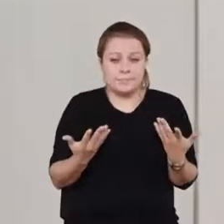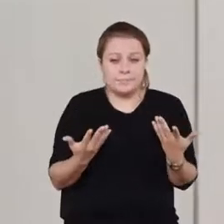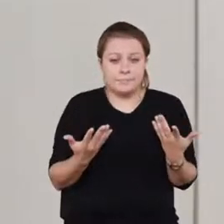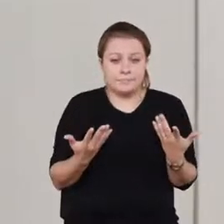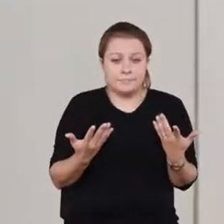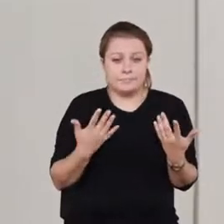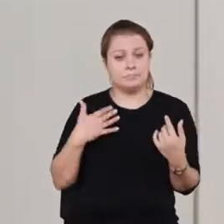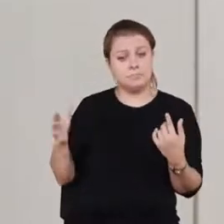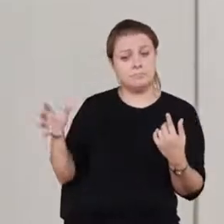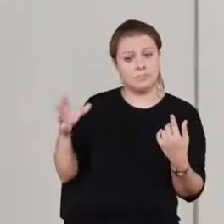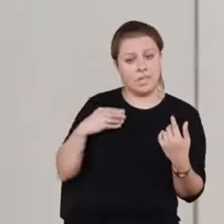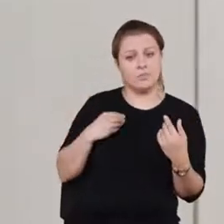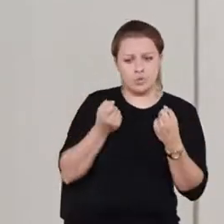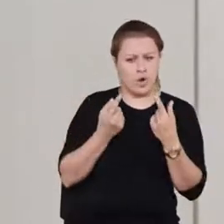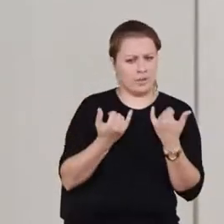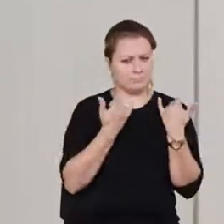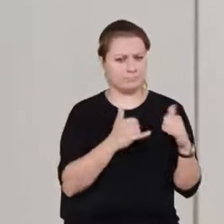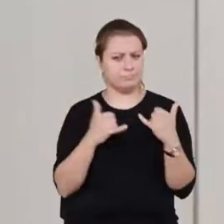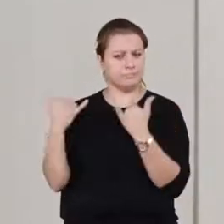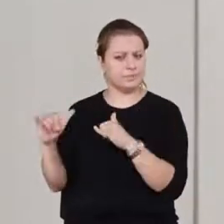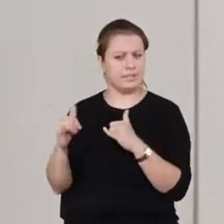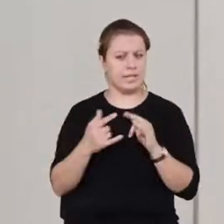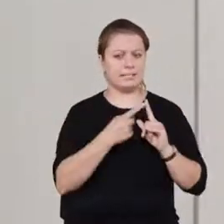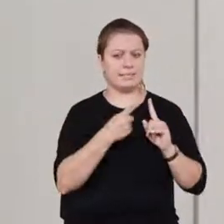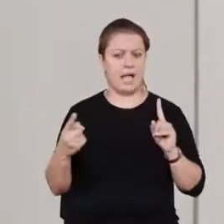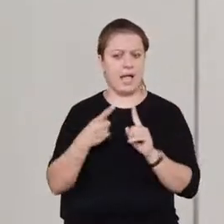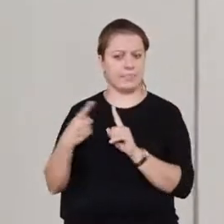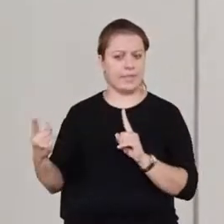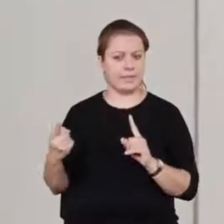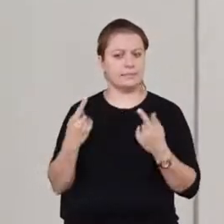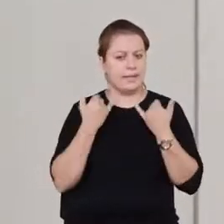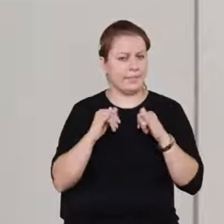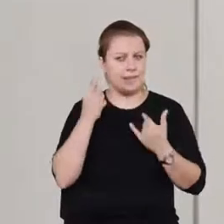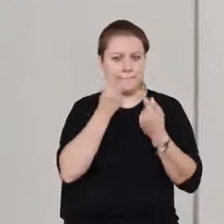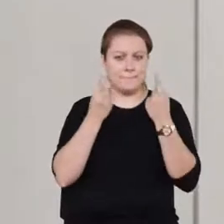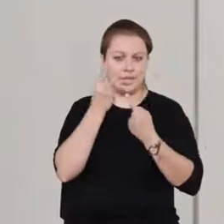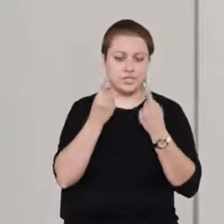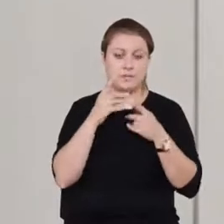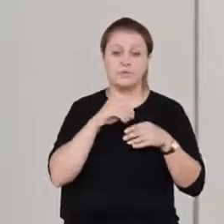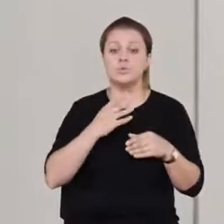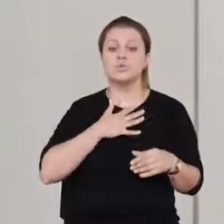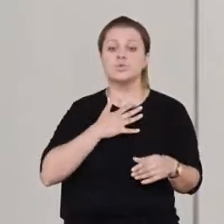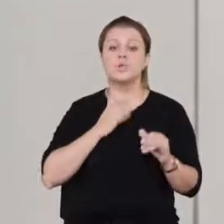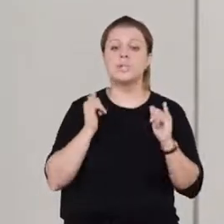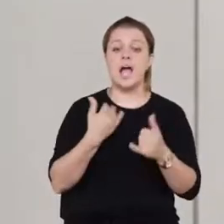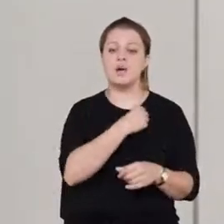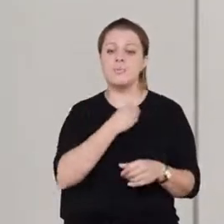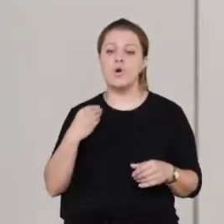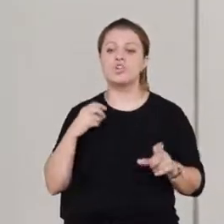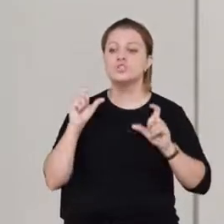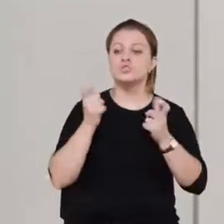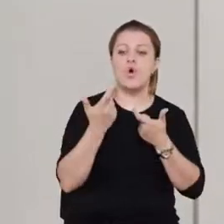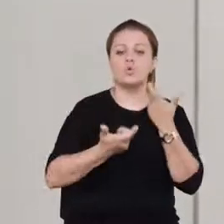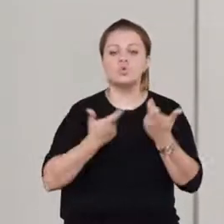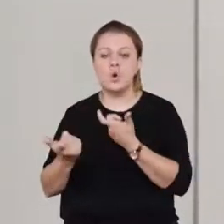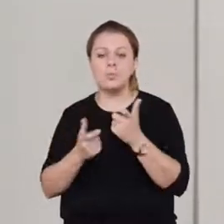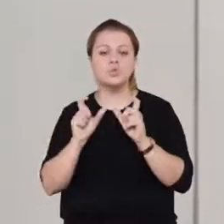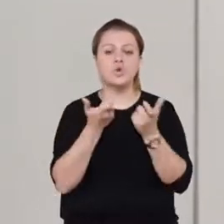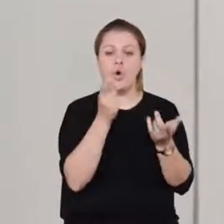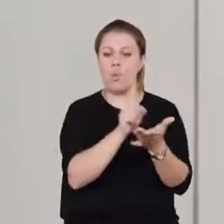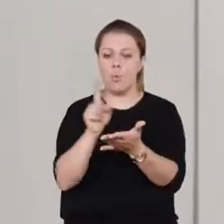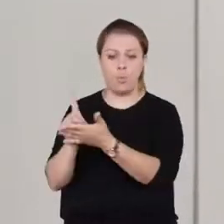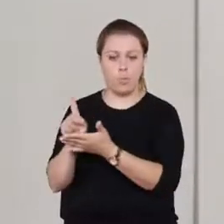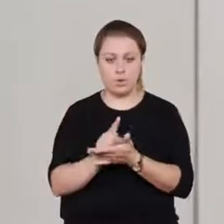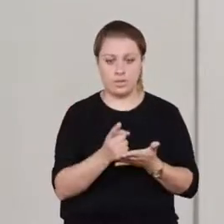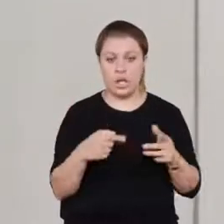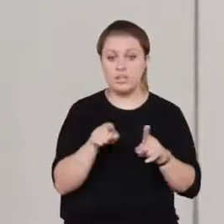Andrzejem się różnimy, to znaczy jeżeli chodzi o powiedziałbym, osiągnięcia Polski międzywojennej i też